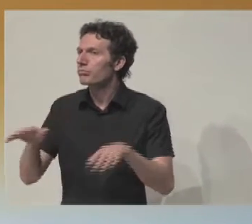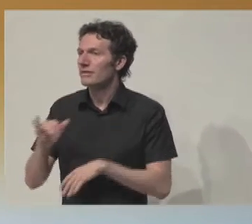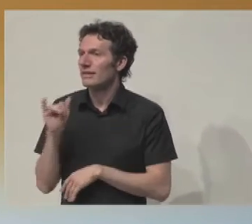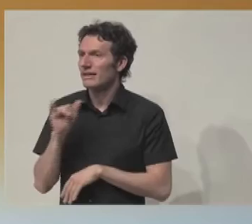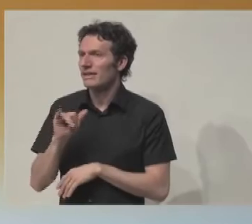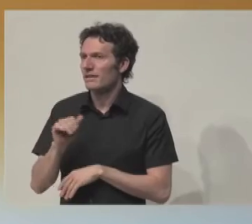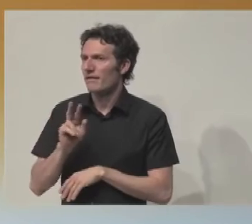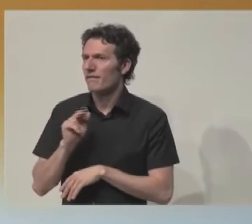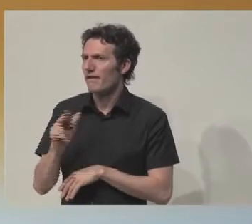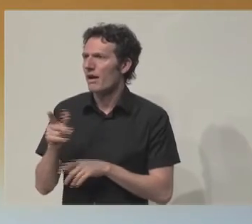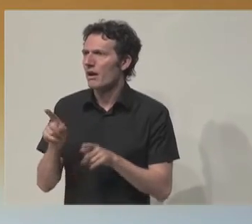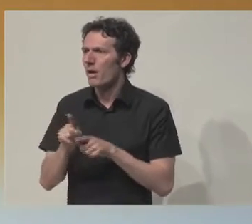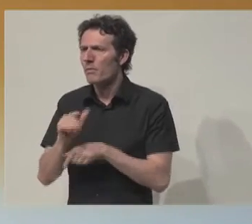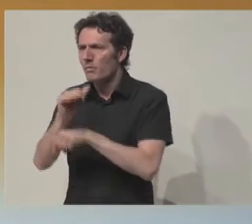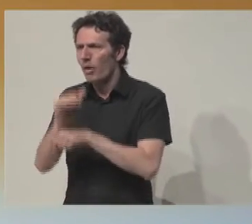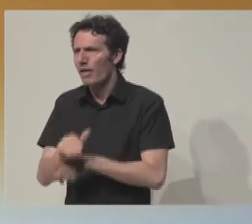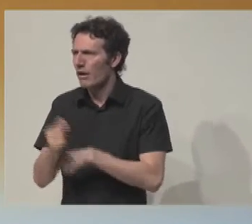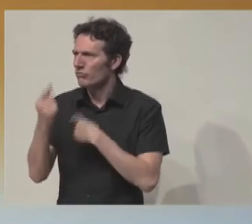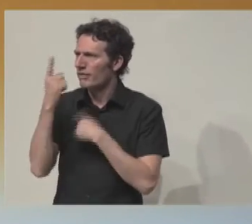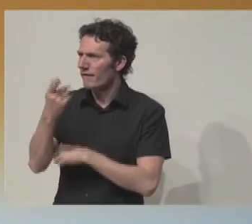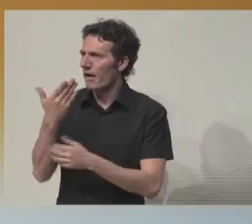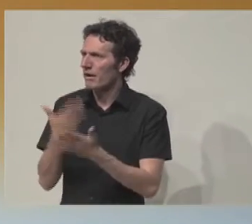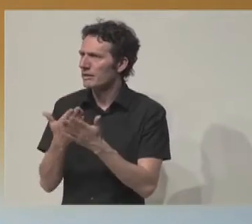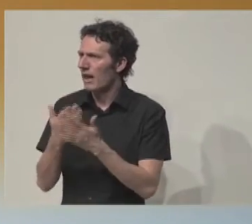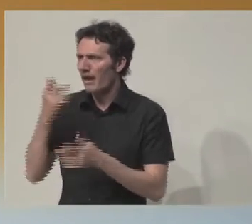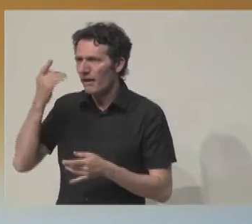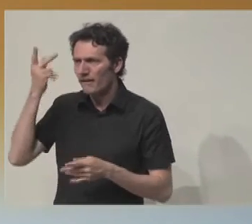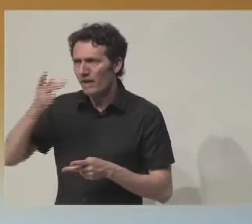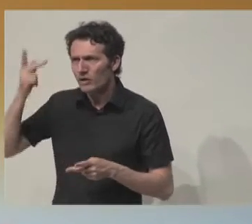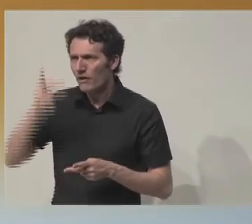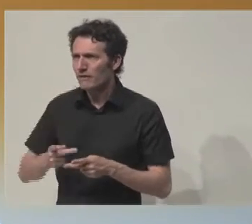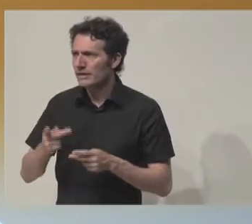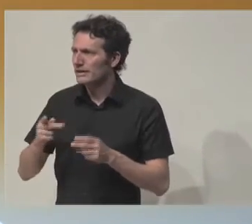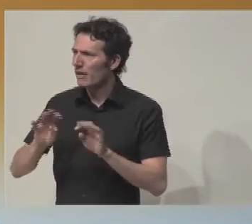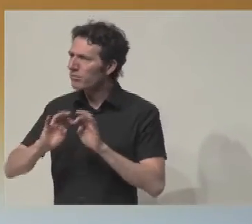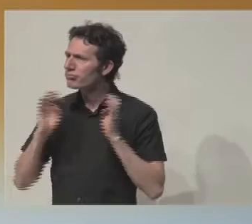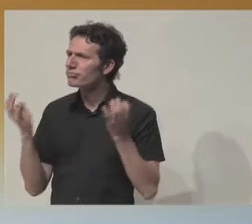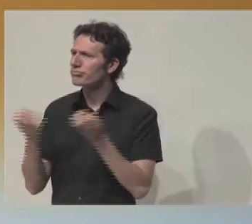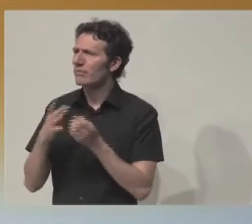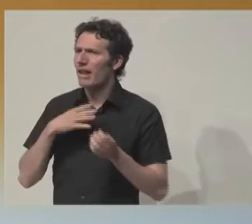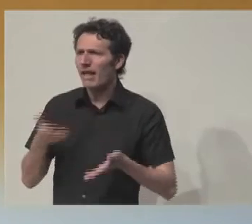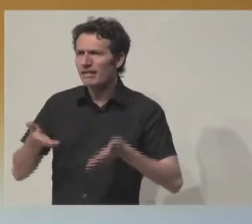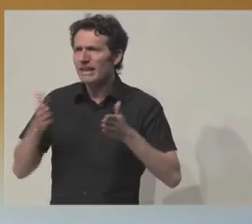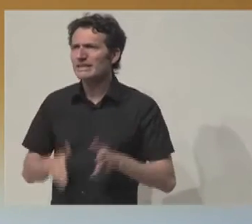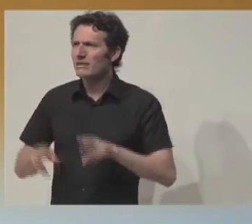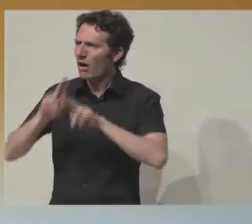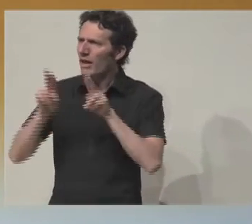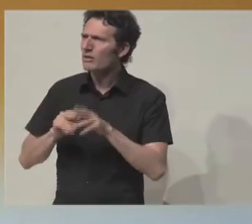va défendre cette thèse autour de la table où se prennent les décisions internationales